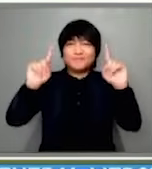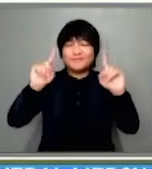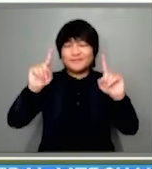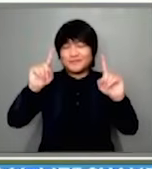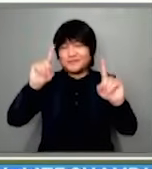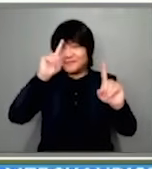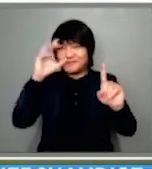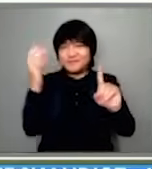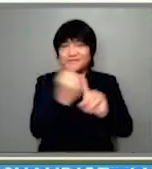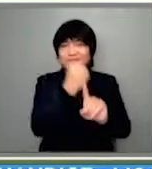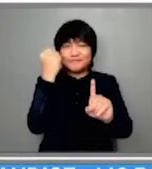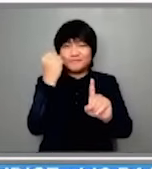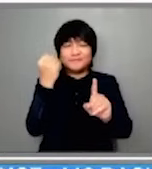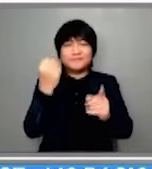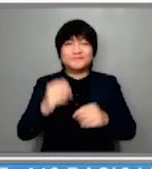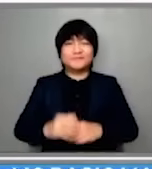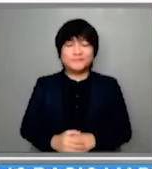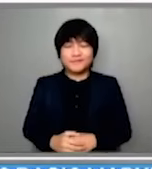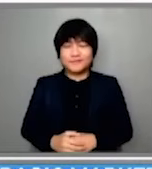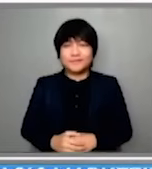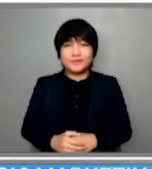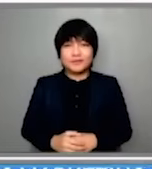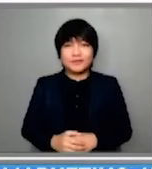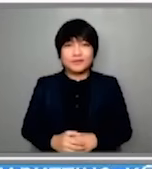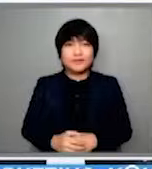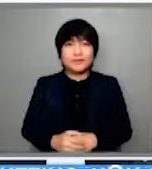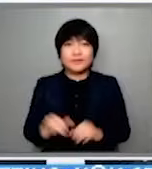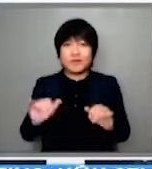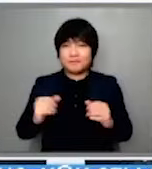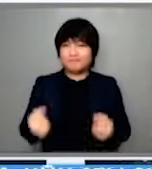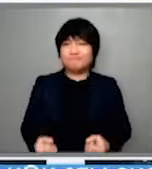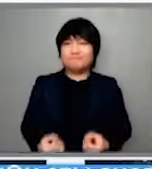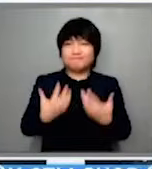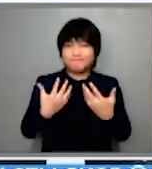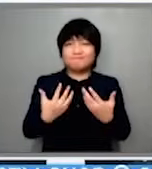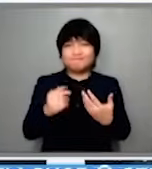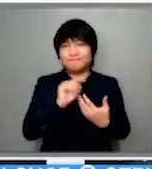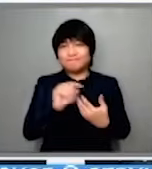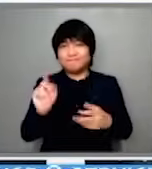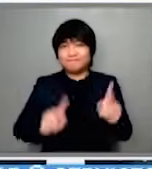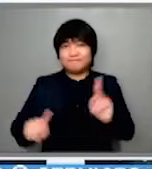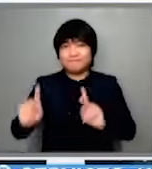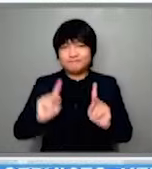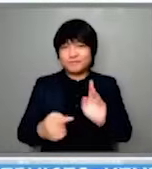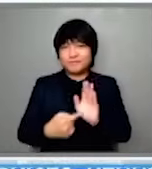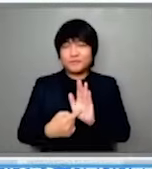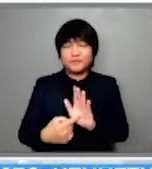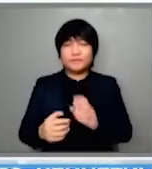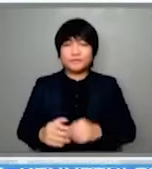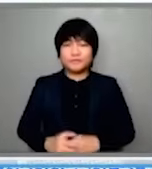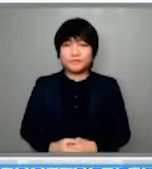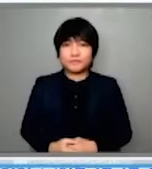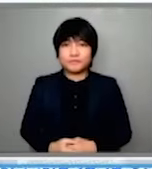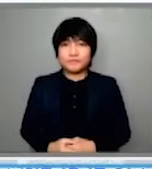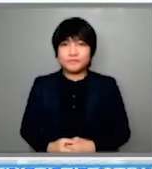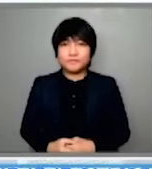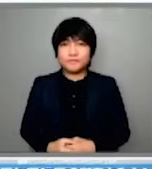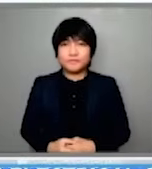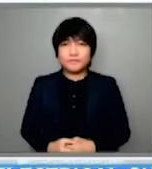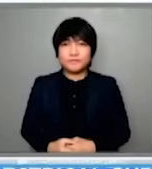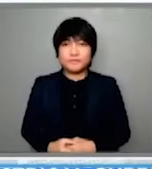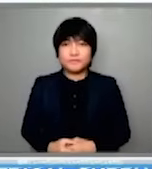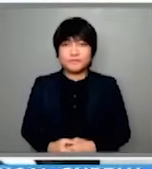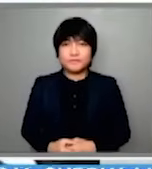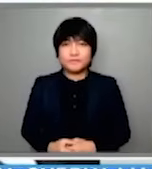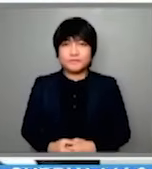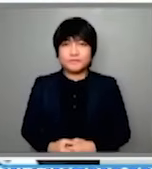may hatid pang inspirasyon ang nagawa niyang milestone. The very first visually impaired woman to trek Mount Apo using the circuit